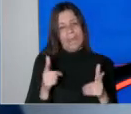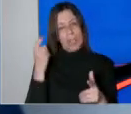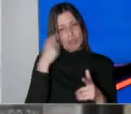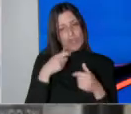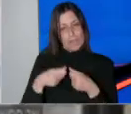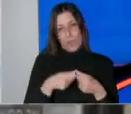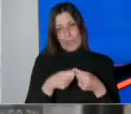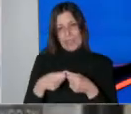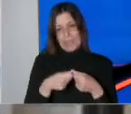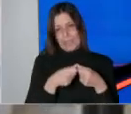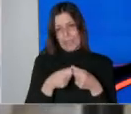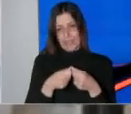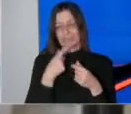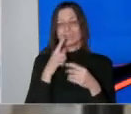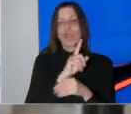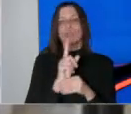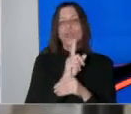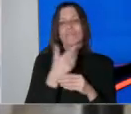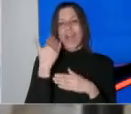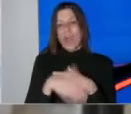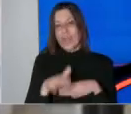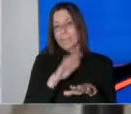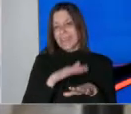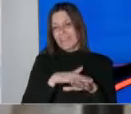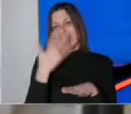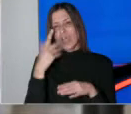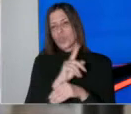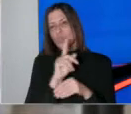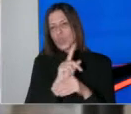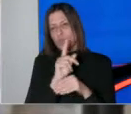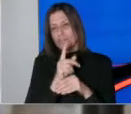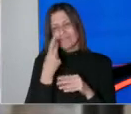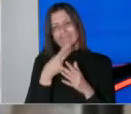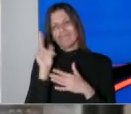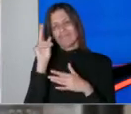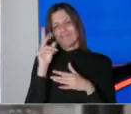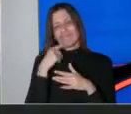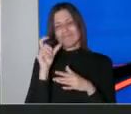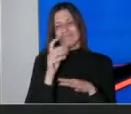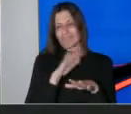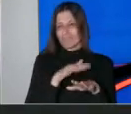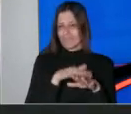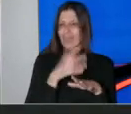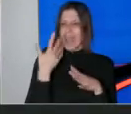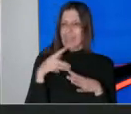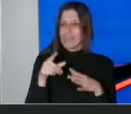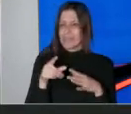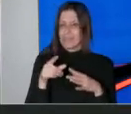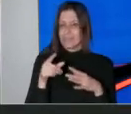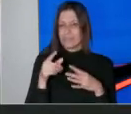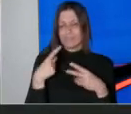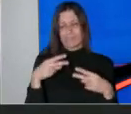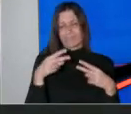מאורגנת. התקופה האחרונה בתפקיד הייתה תקופה שבאה מעבר לעניינים המקצועיים. חשת חרדה